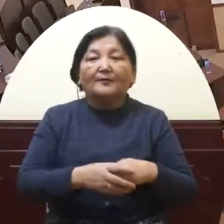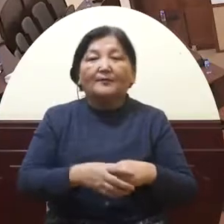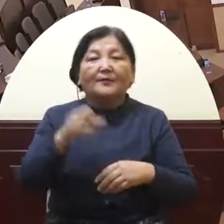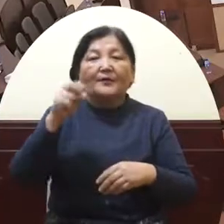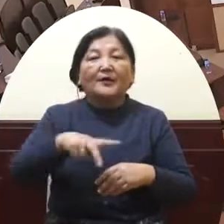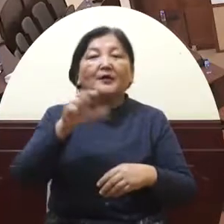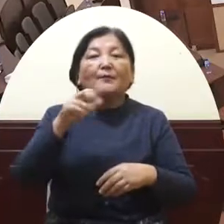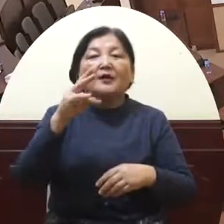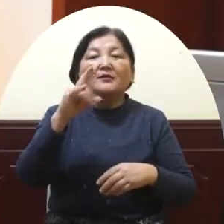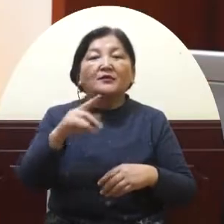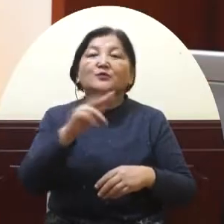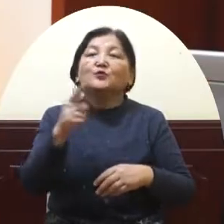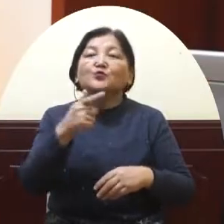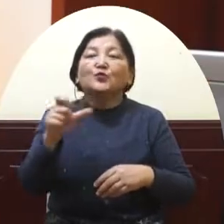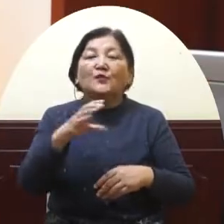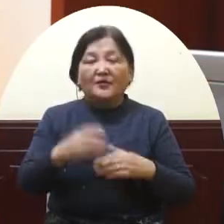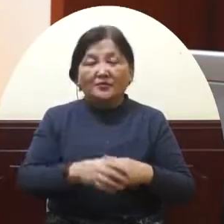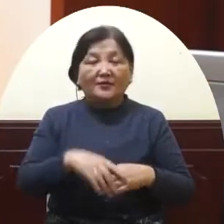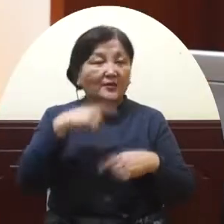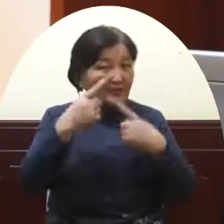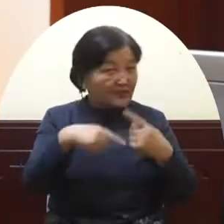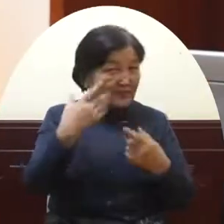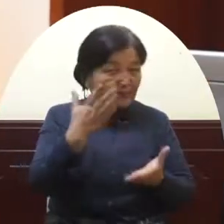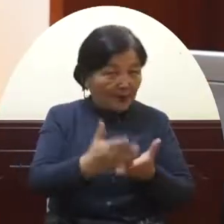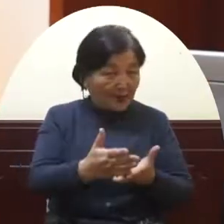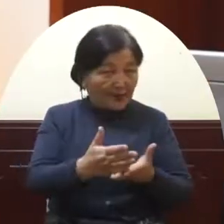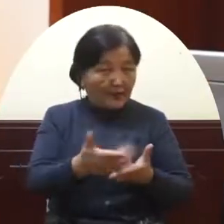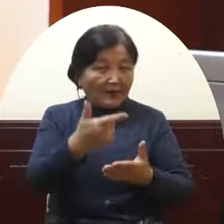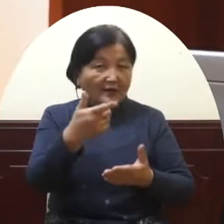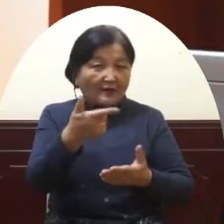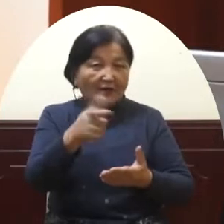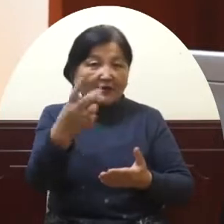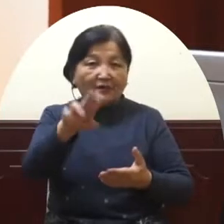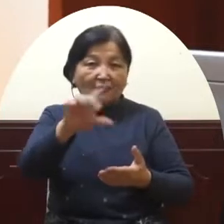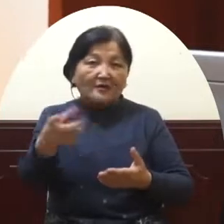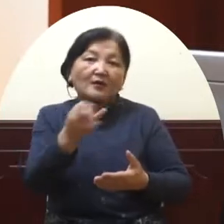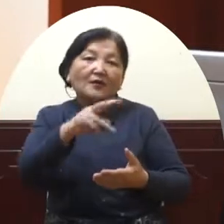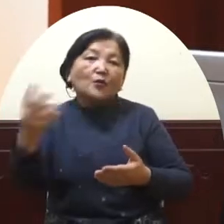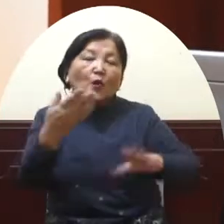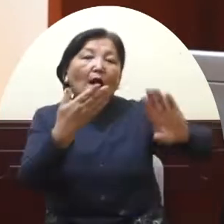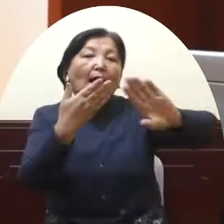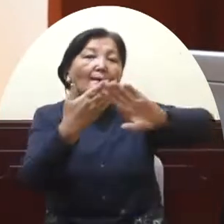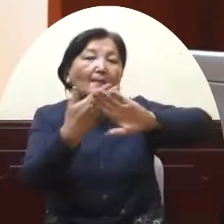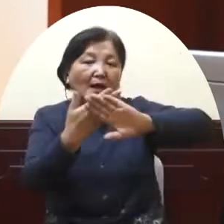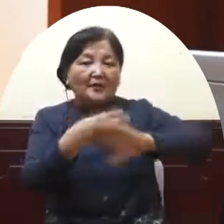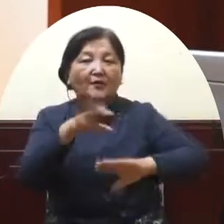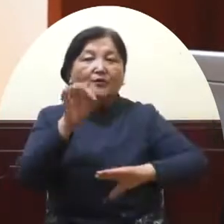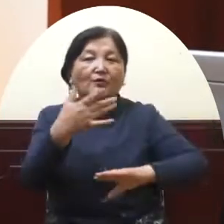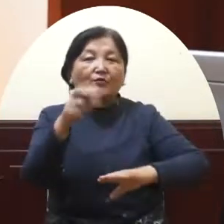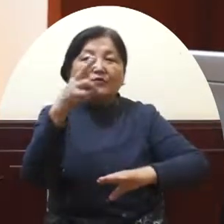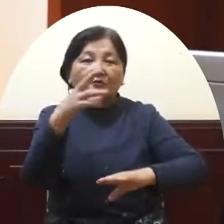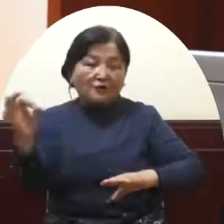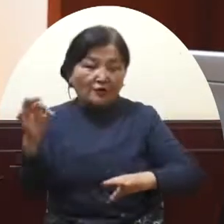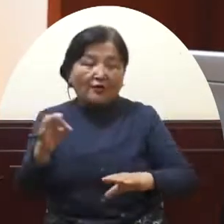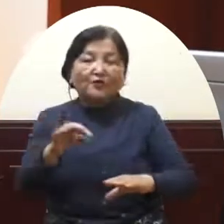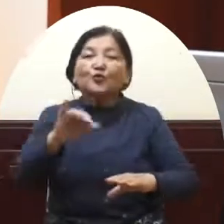албаны зүгээс бол иймэрхүү маягаар томьёолсон. Тийм учраас би илүү хамгаалах тогтолцоо гэдэг талбар нь бас давхар бас жоохон юм уншсан.